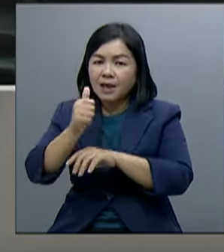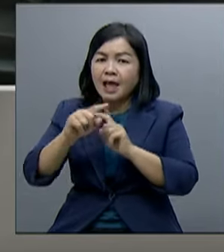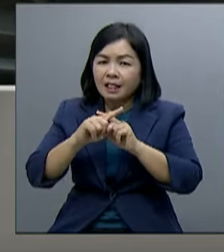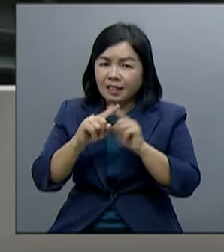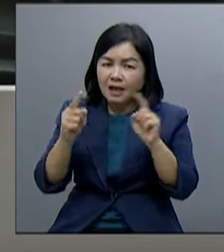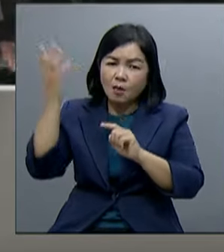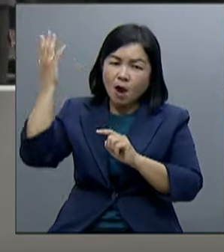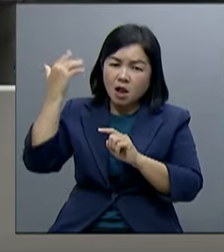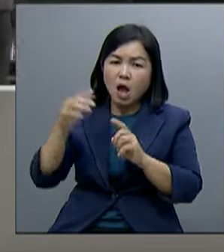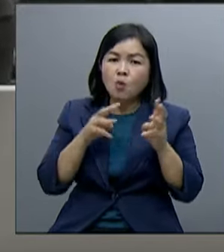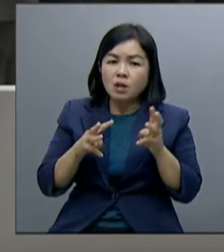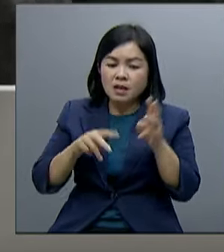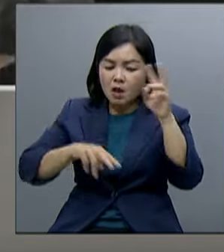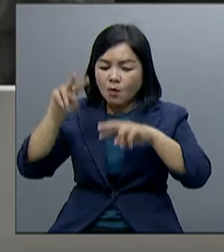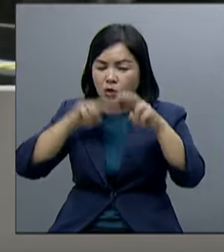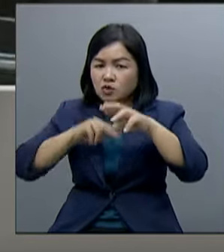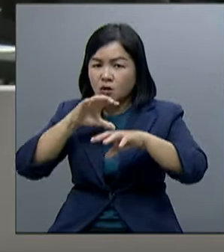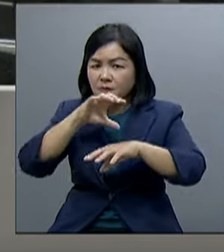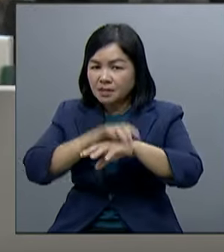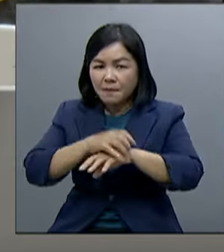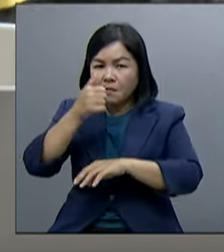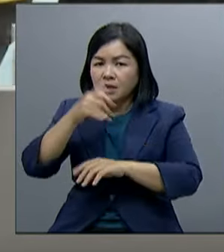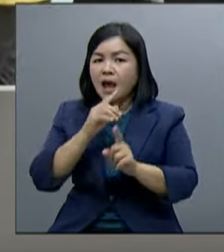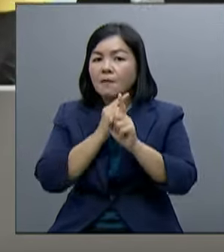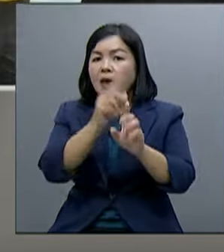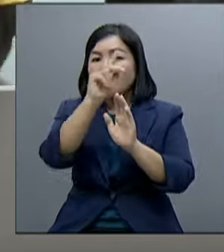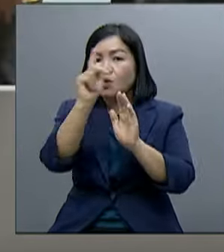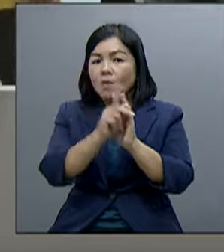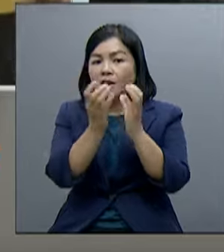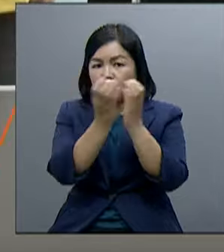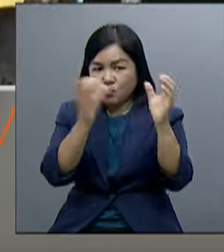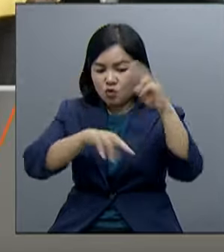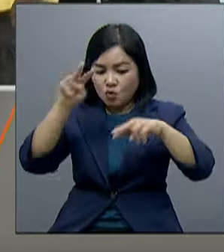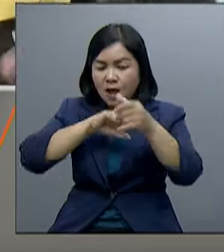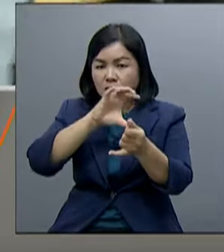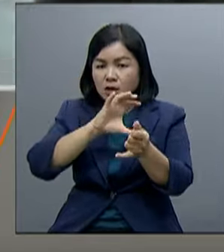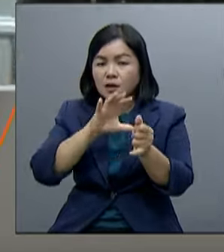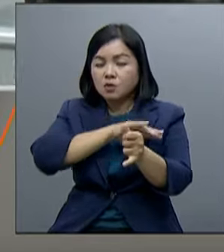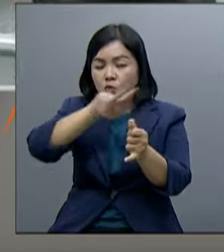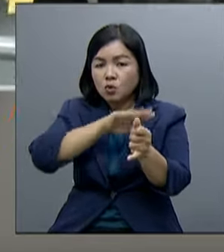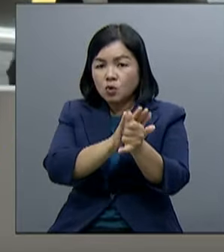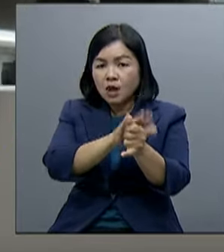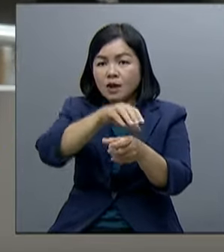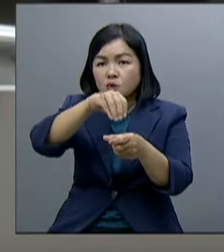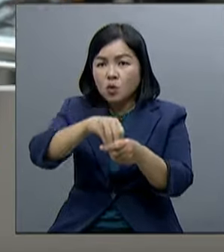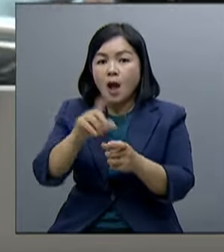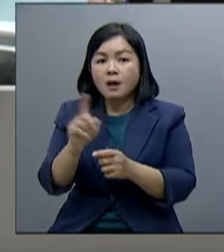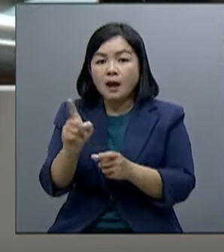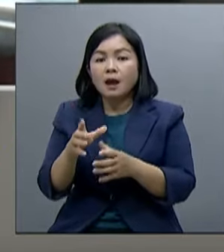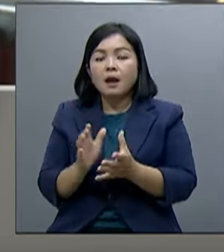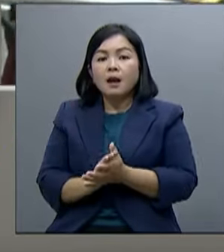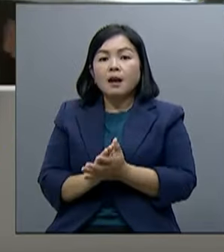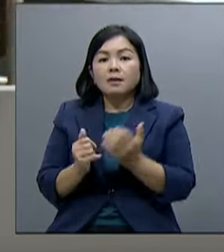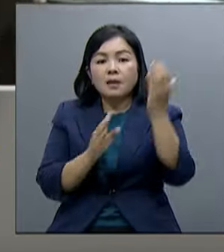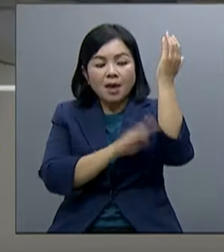ทวีสอดสองรัฐมนตรีว่าการกระทรวงยุติธรรมท่านเป็นเลขาธิการพรรคประชาชาตินะคะซึ่งได้สสหลายที่นั่งมาจากจังหวัดชาย